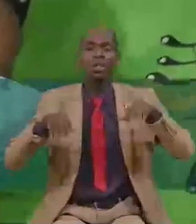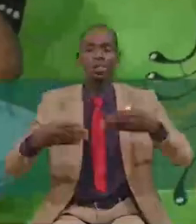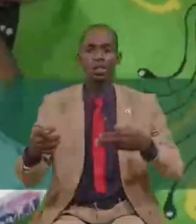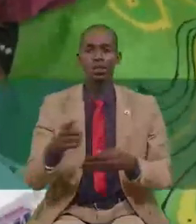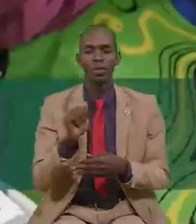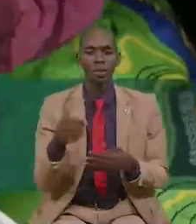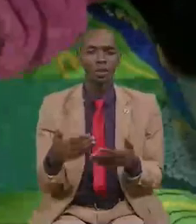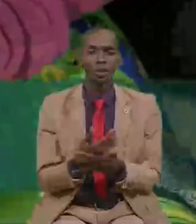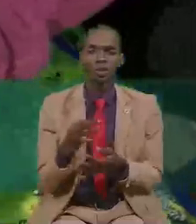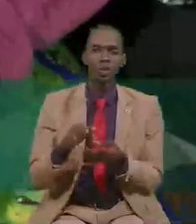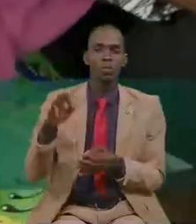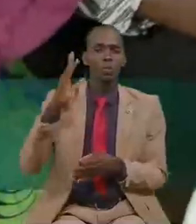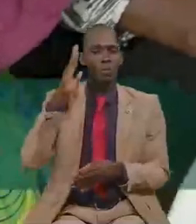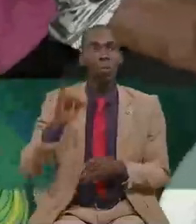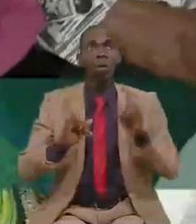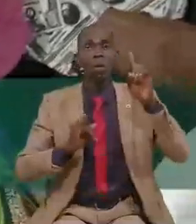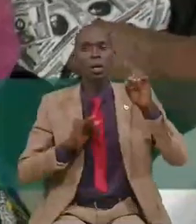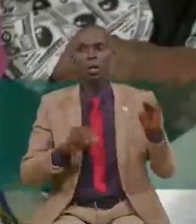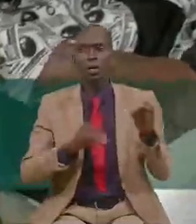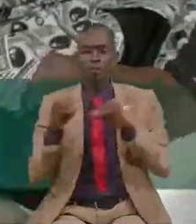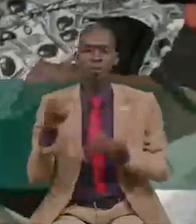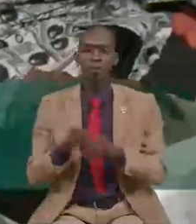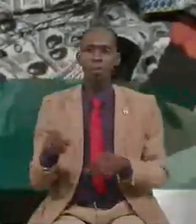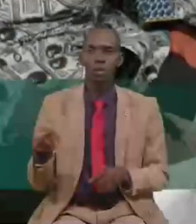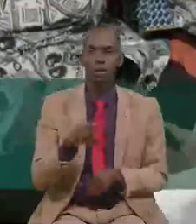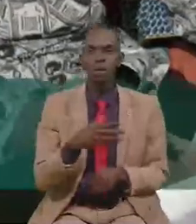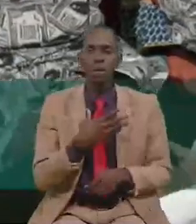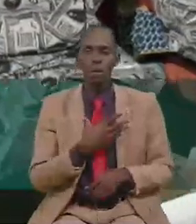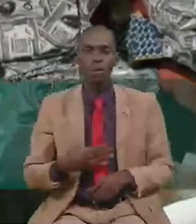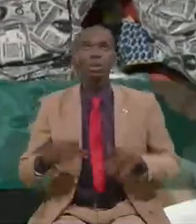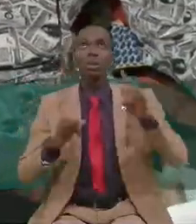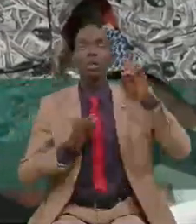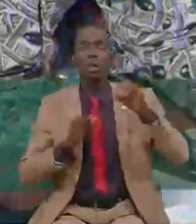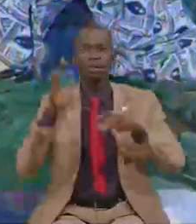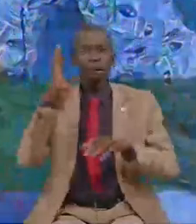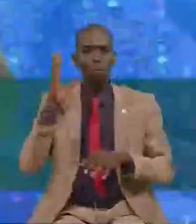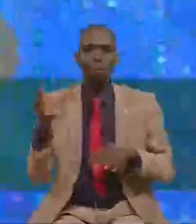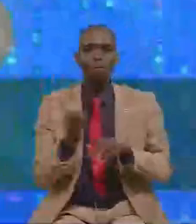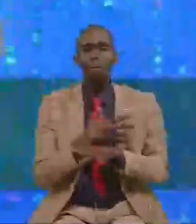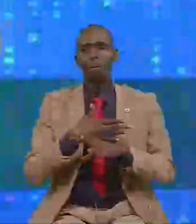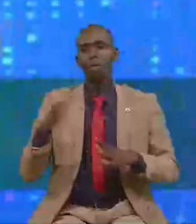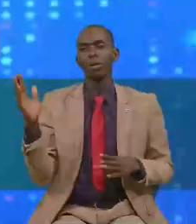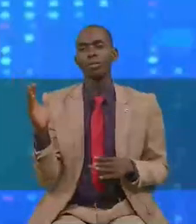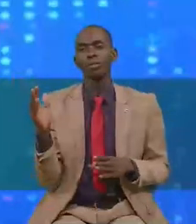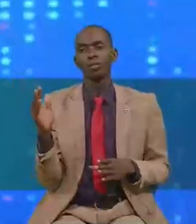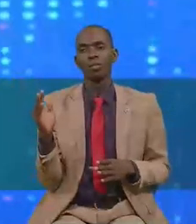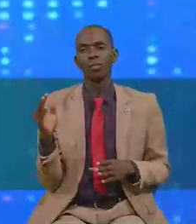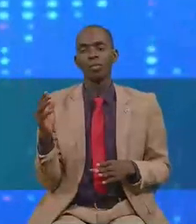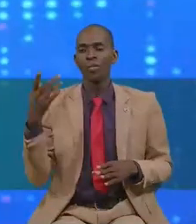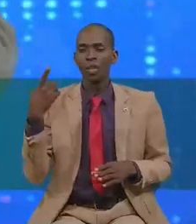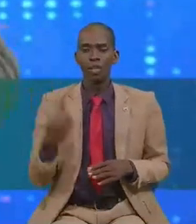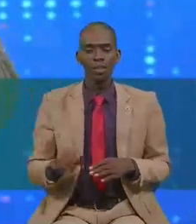nouveau. J'ôterai de votre corps le cœur de pierre et je vous